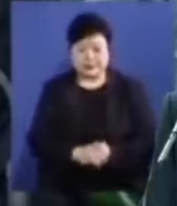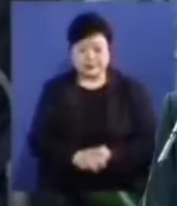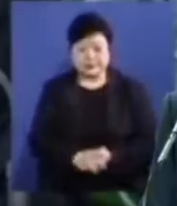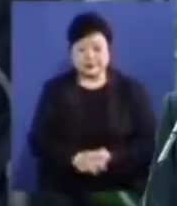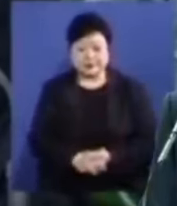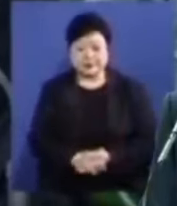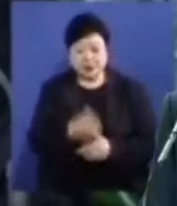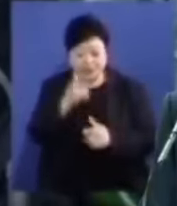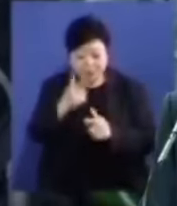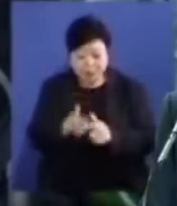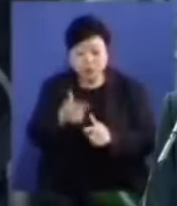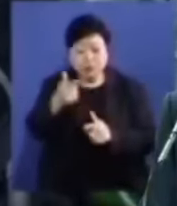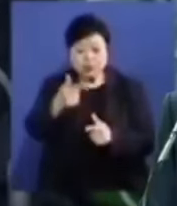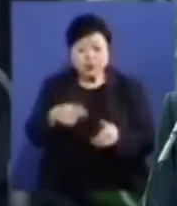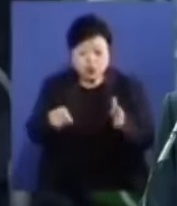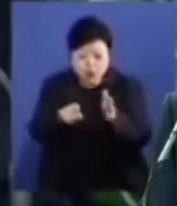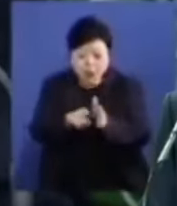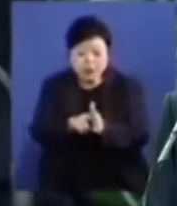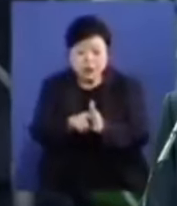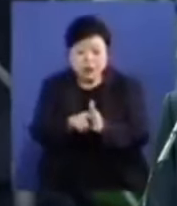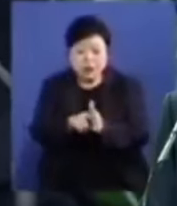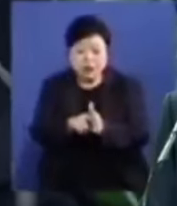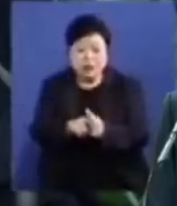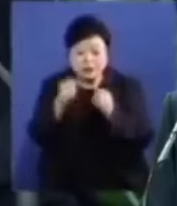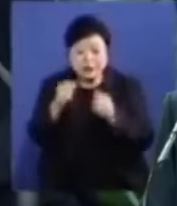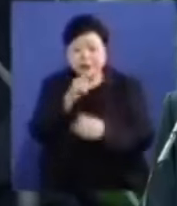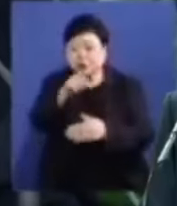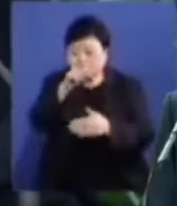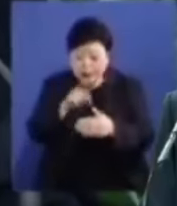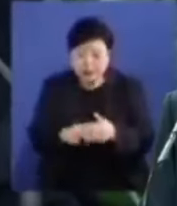말씀했습니다. 예수님을 위해서 우리의 삶 속에